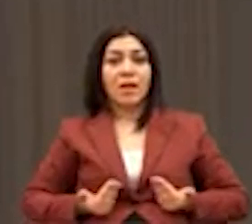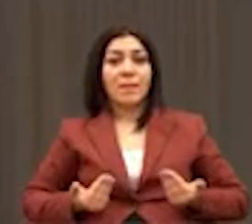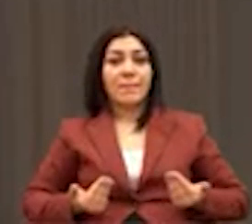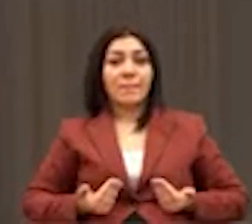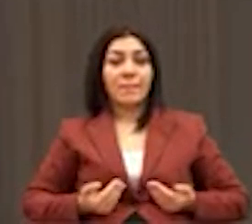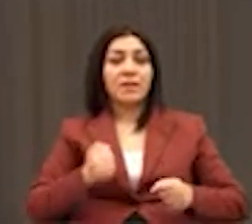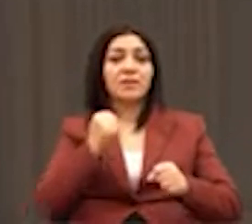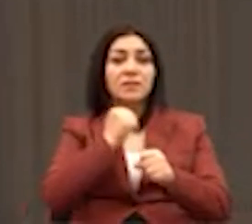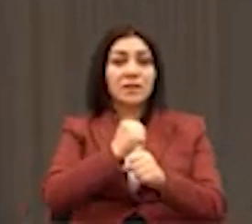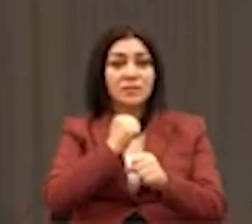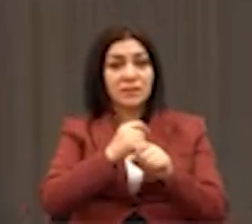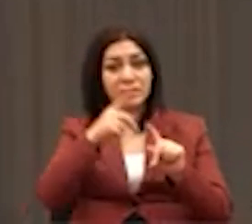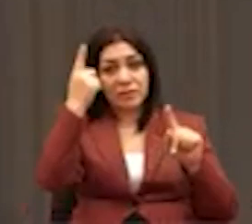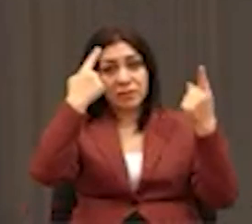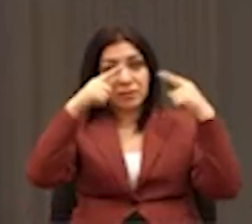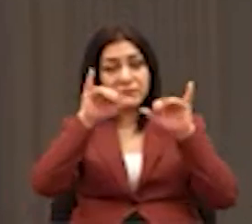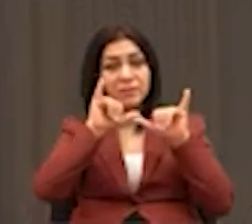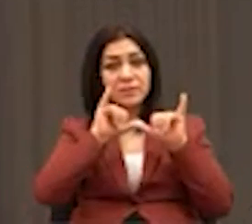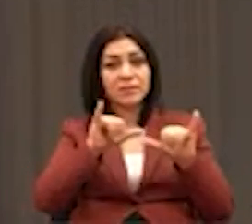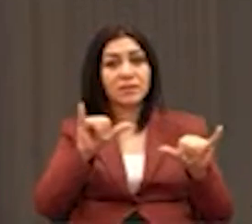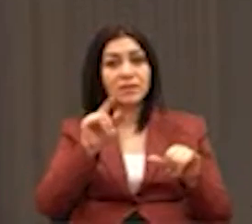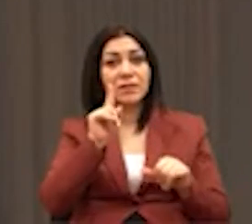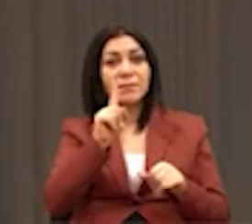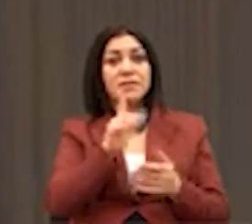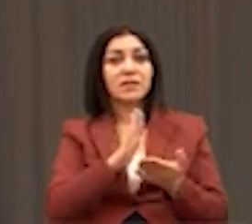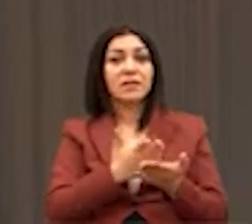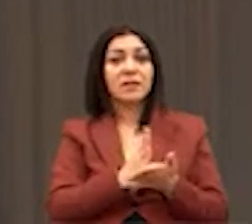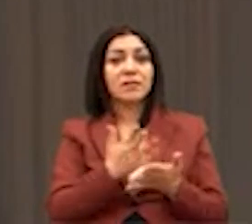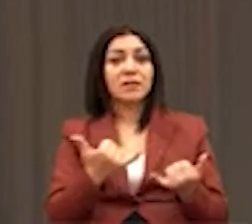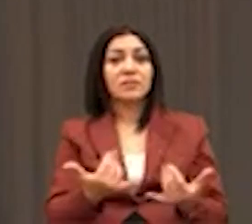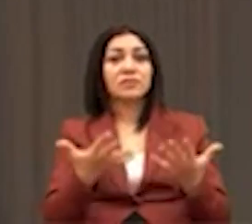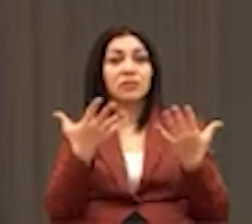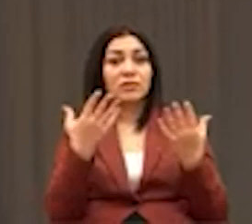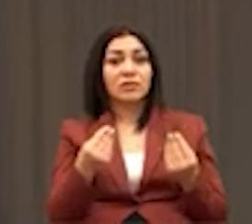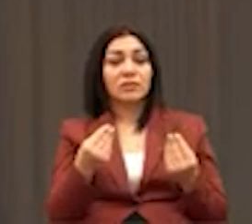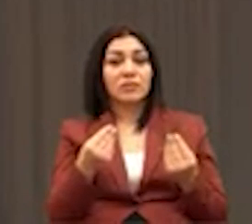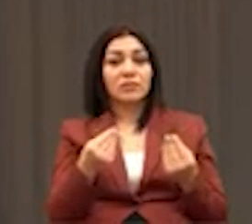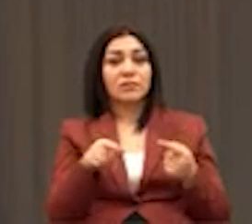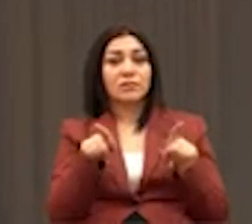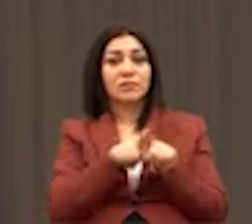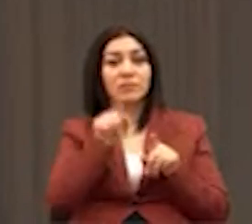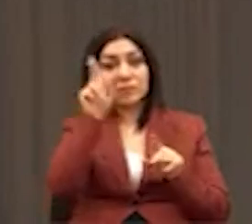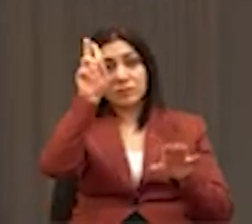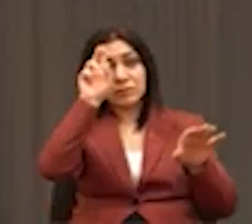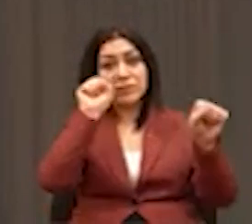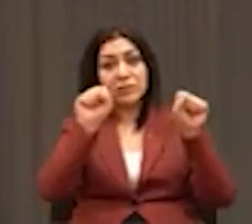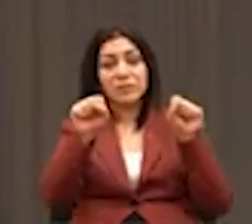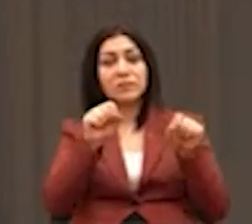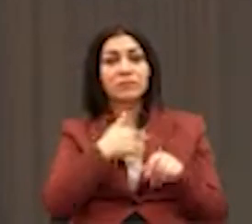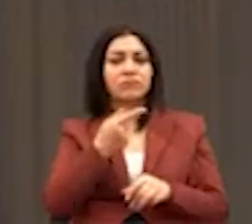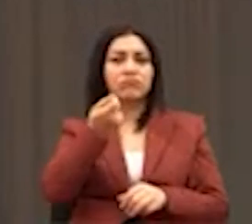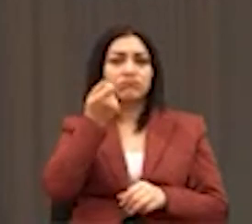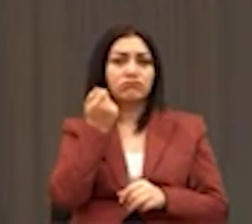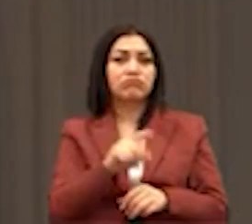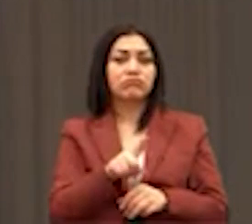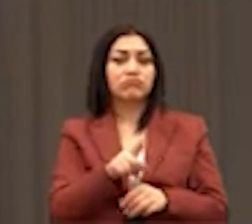երկրում, արարենք եւ զարգանանք։ Բայց այս քաղաքականությունը այսօրվա դրությամբ սենց իշխանություն մենք երբևէ չենք